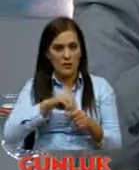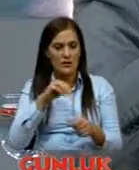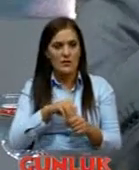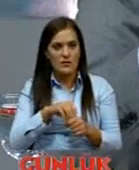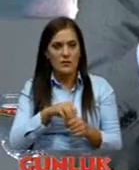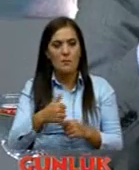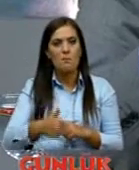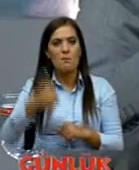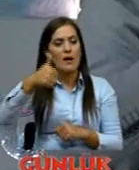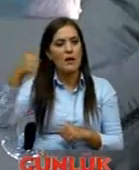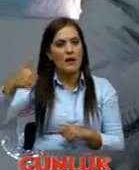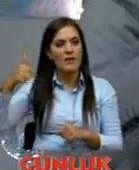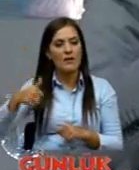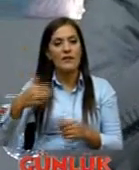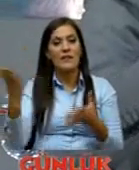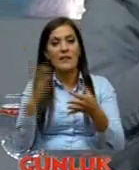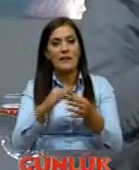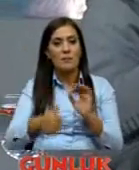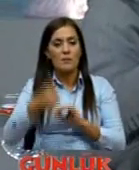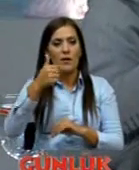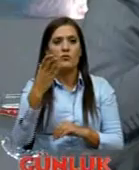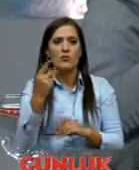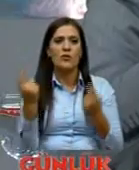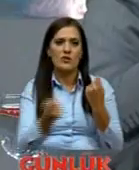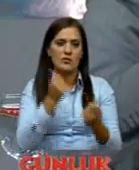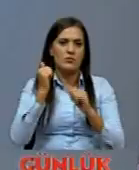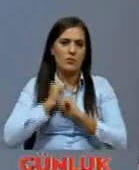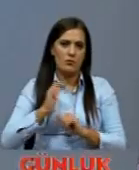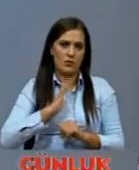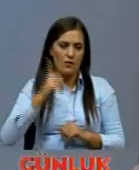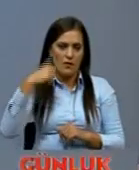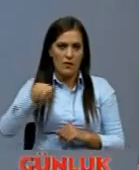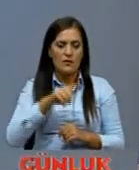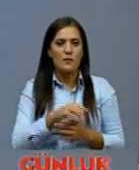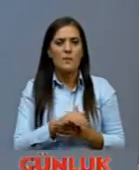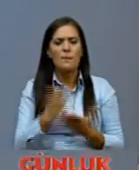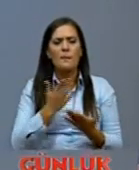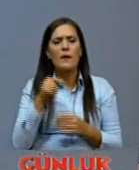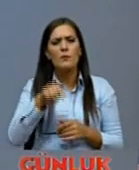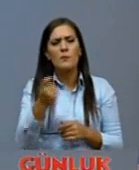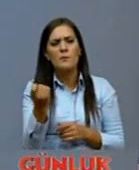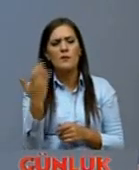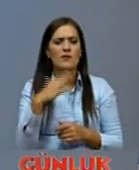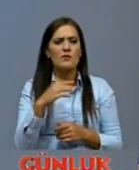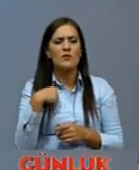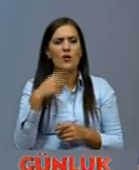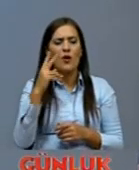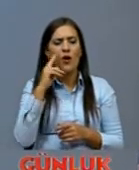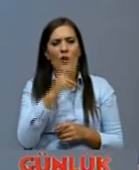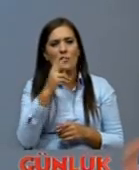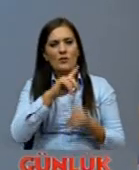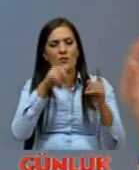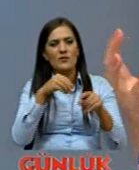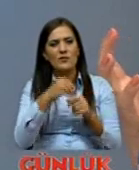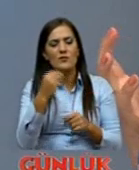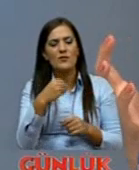da bakanlıklarımıza yani ilgili bakanlıklarımıza çok iş düşüyor. Kesinlikle, kesinlikle. Peki bir de bu az önce yine görüntülerde güzel